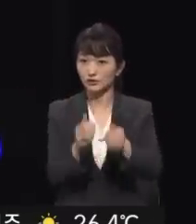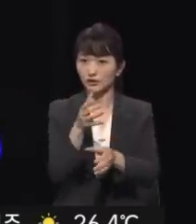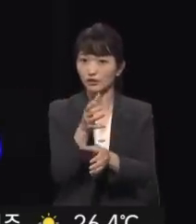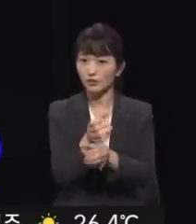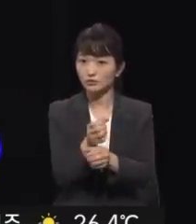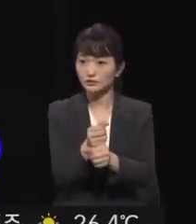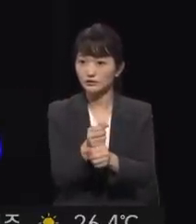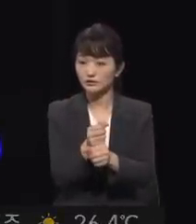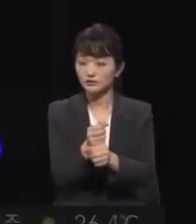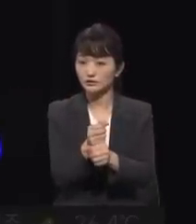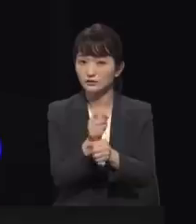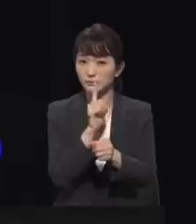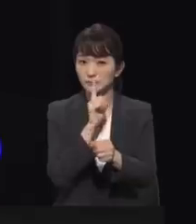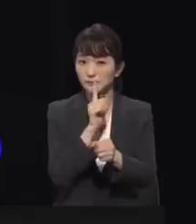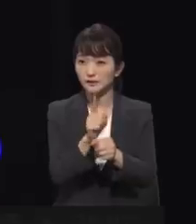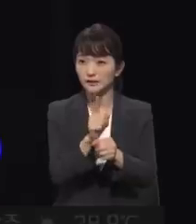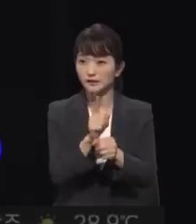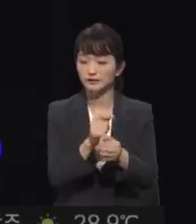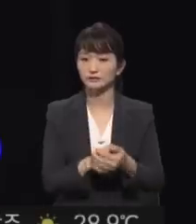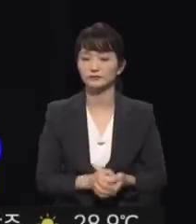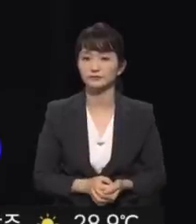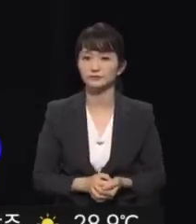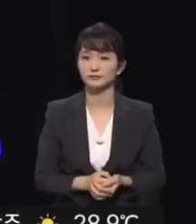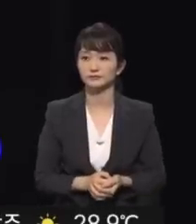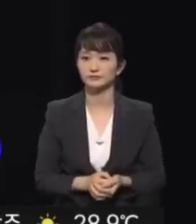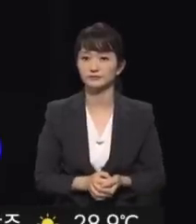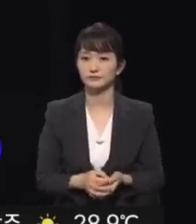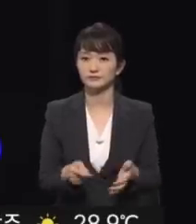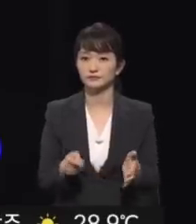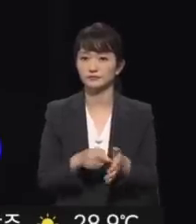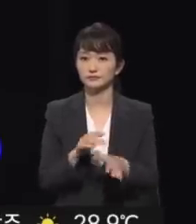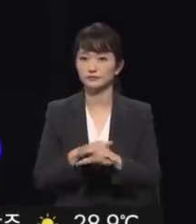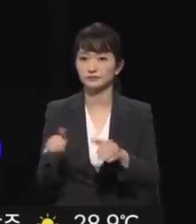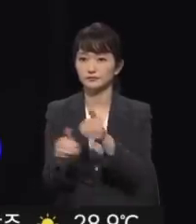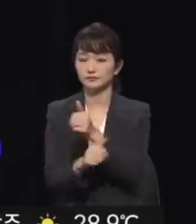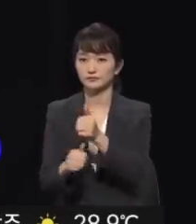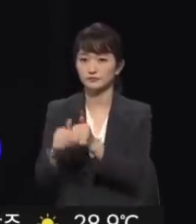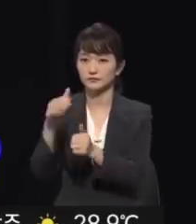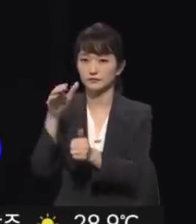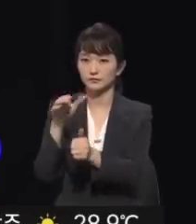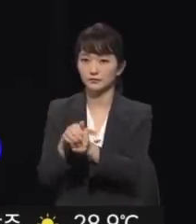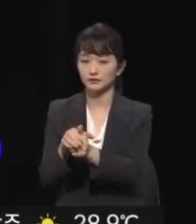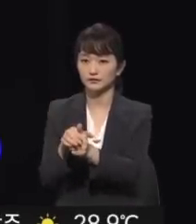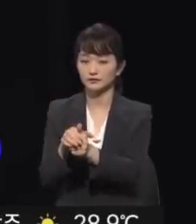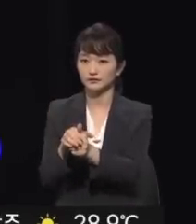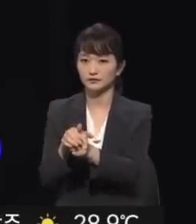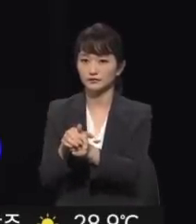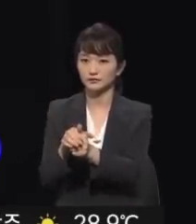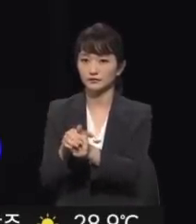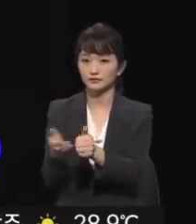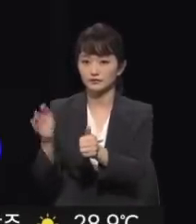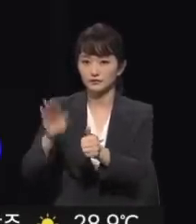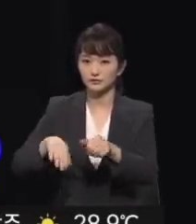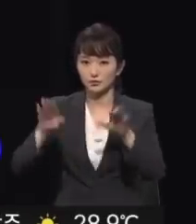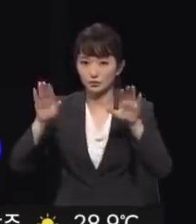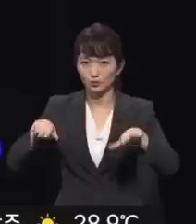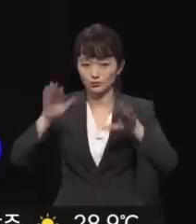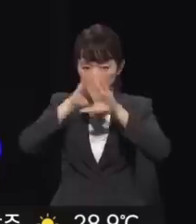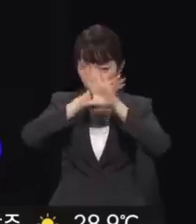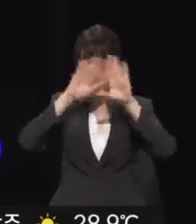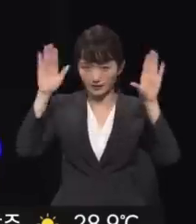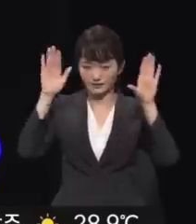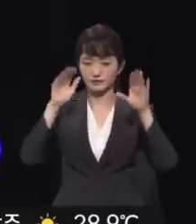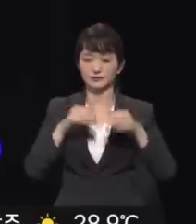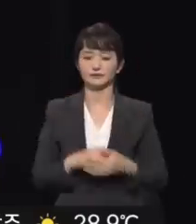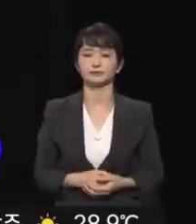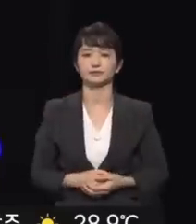까지 얘기했는데 비리 일임 하겠단 얘기까지 나왔었는데 오늘 낮에 법원에 가처분 신충 이용 가